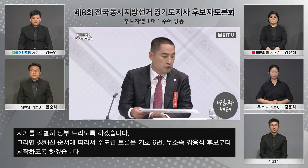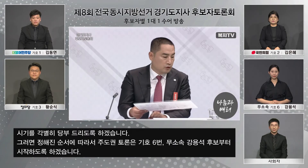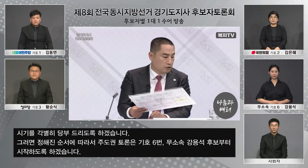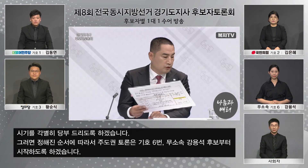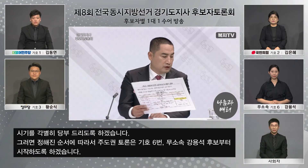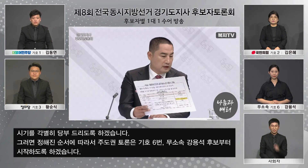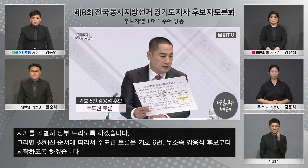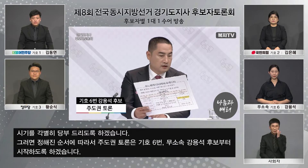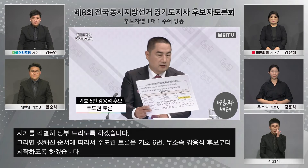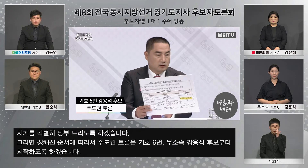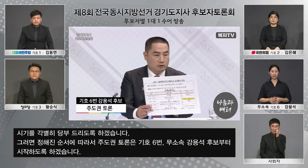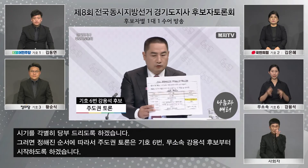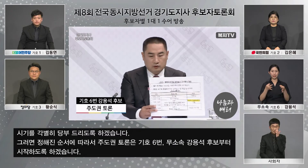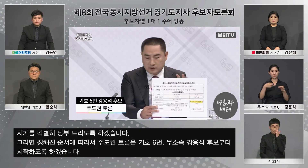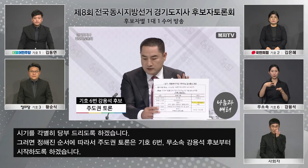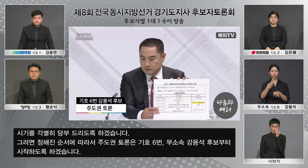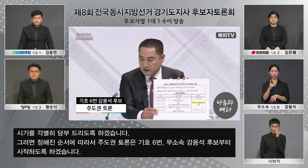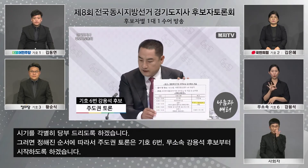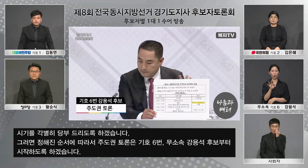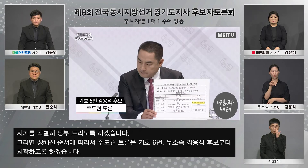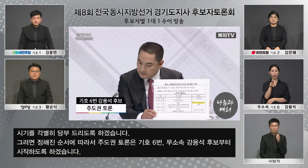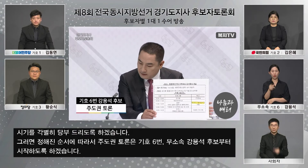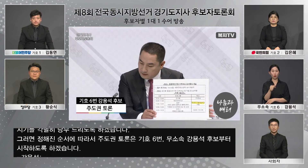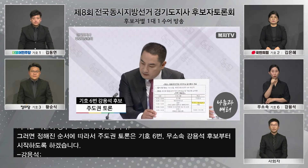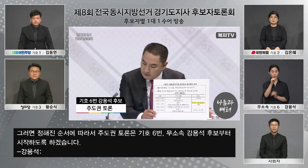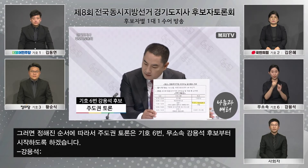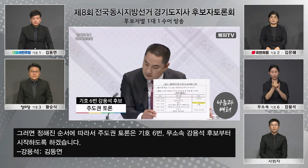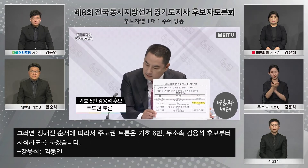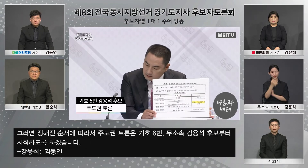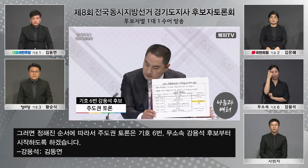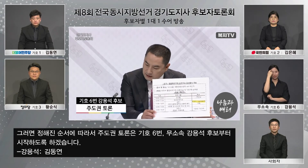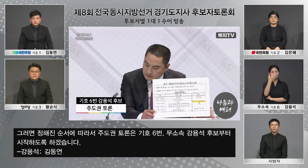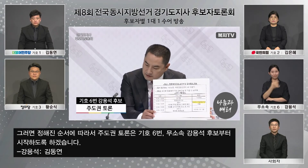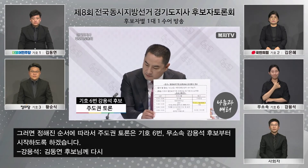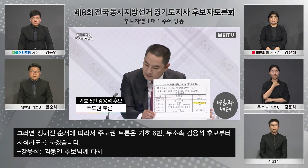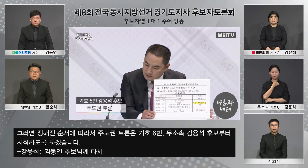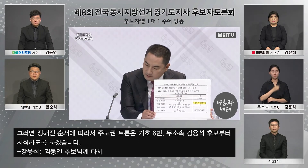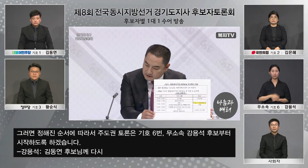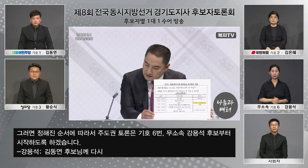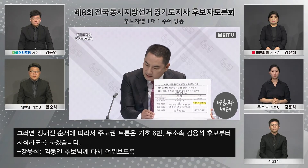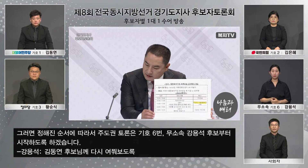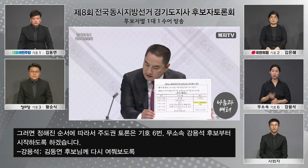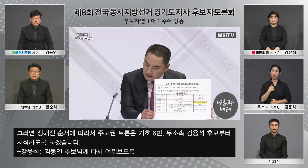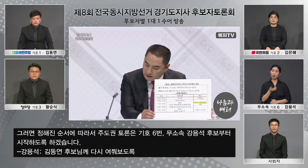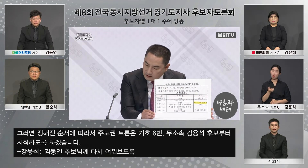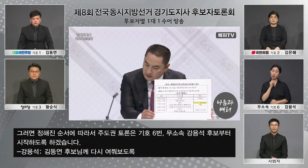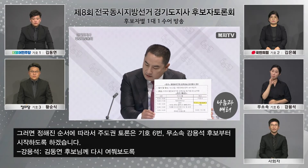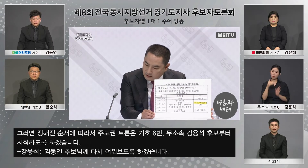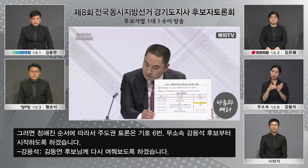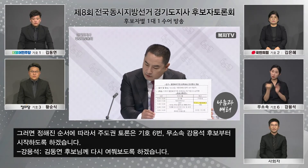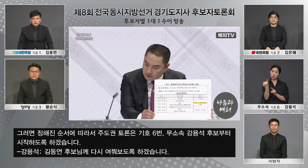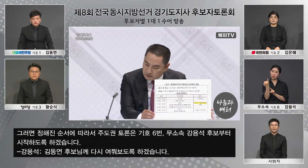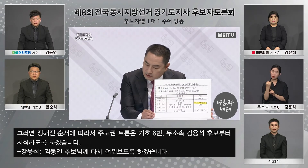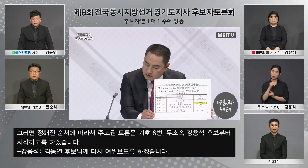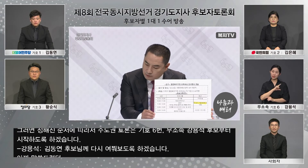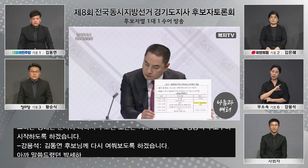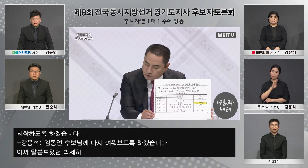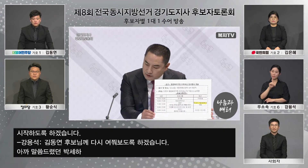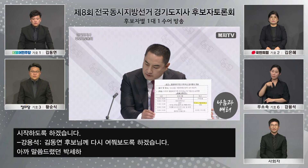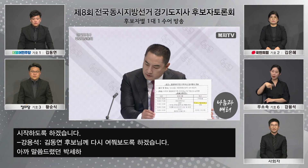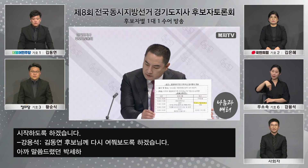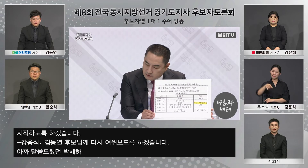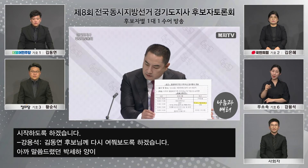네, 김동연 후보님께 다시 여쭤보도록 하겠습니다. 그 아까 말씀드렸던 그 박세아 양이 우리